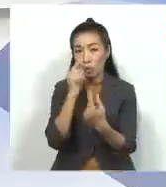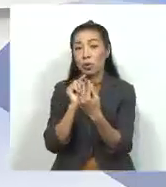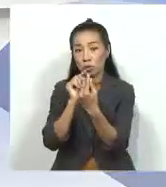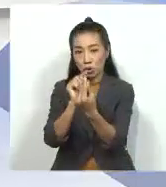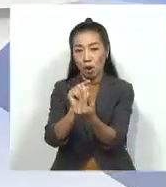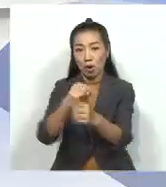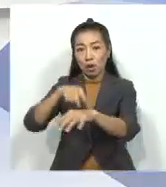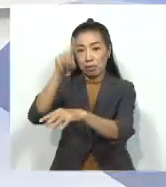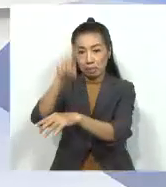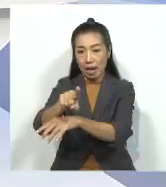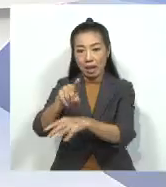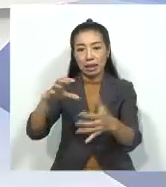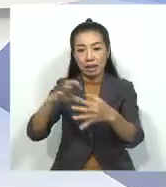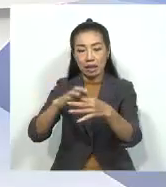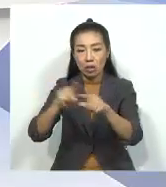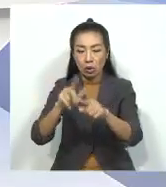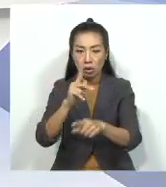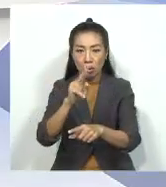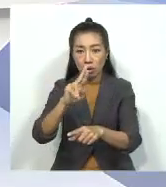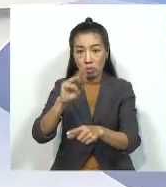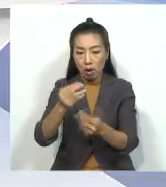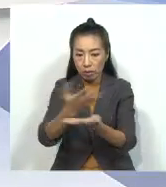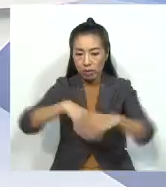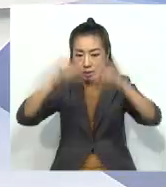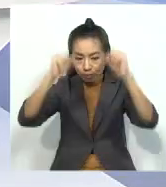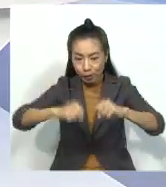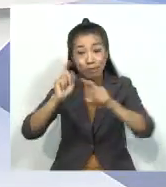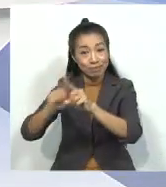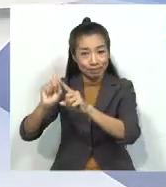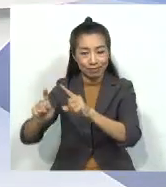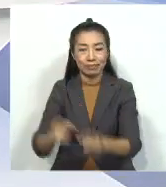ามกันได้ต่อนะคะในช่วงบ่ายสำหรับมติการประชุมคณะรัฐมนตรีที่จะออกมานะคะ